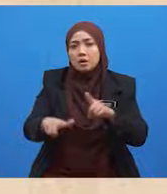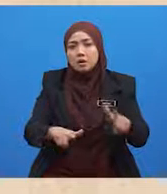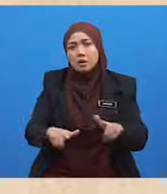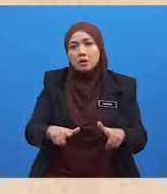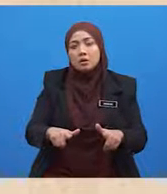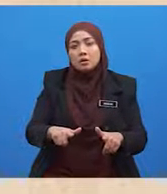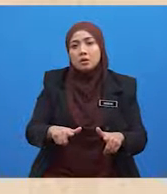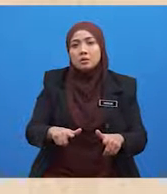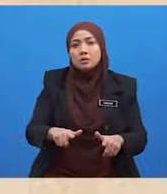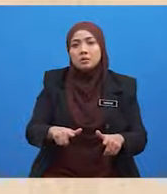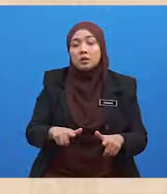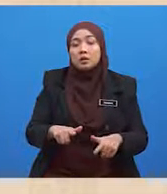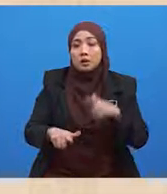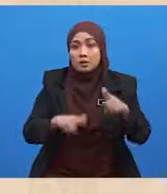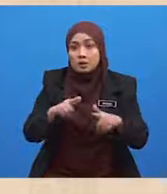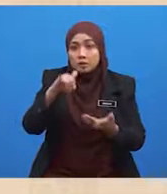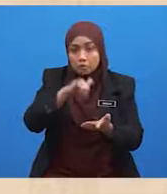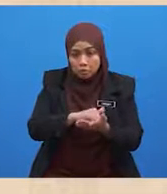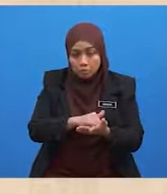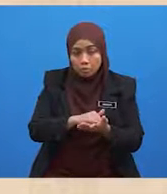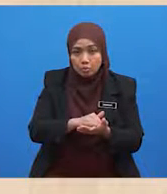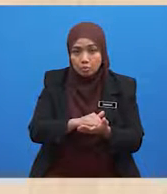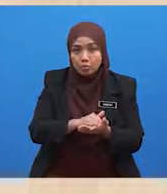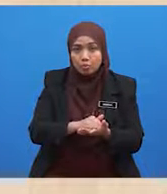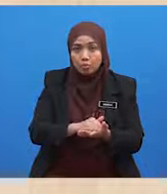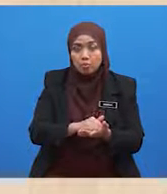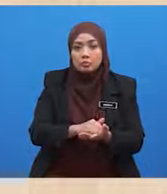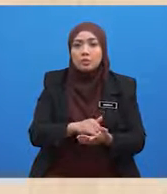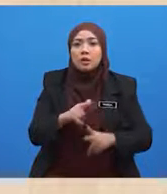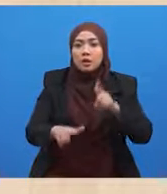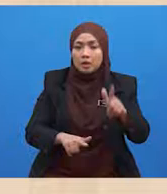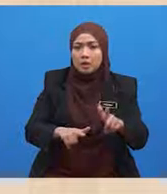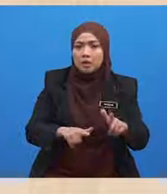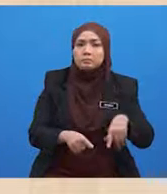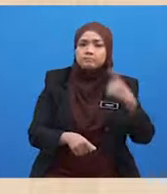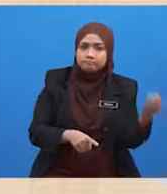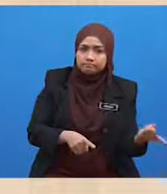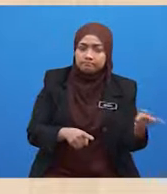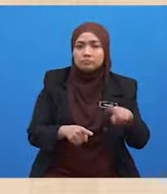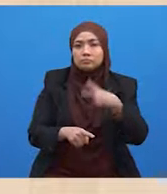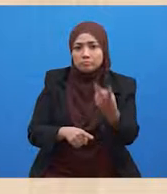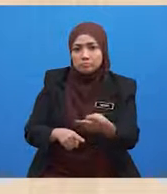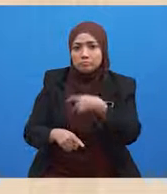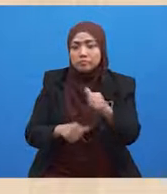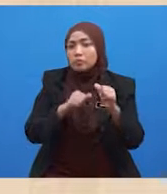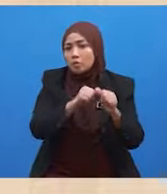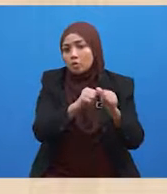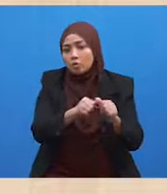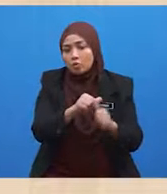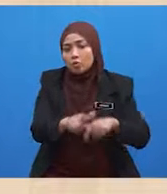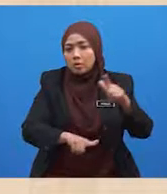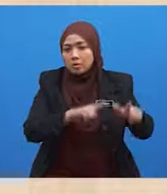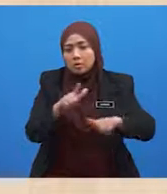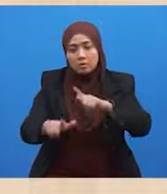dimana tindakannya dilakukan itu adalah secara Langkah Demi Langkah yang berurutan dalam